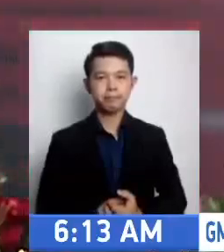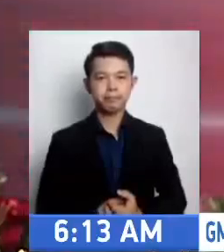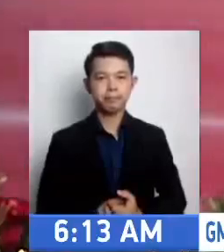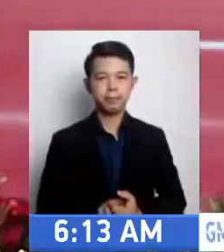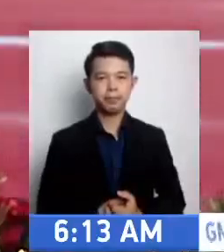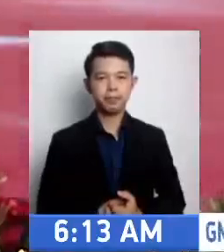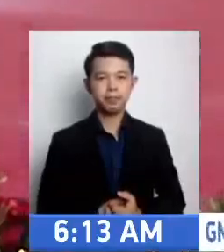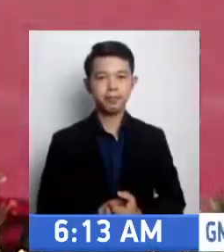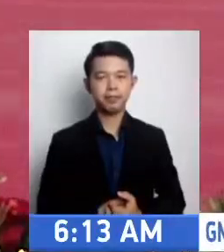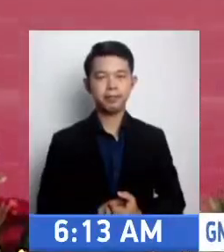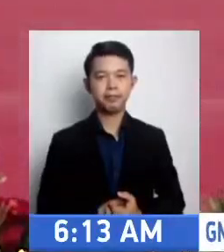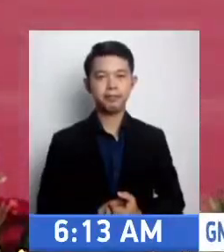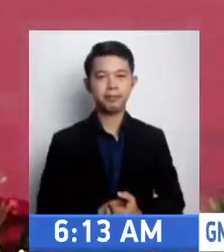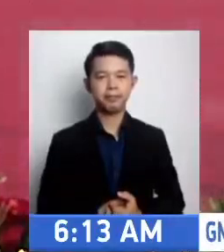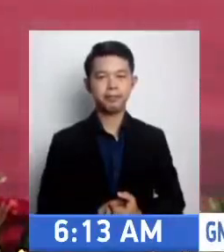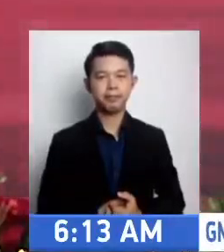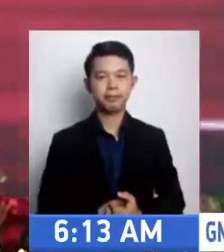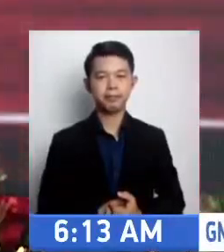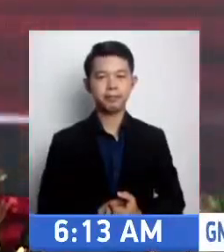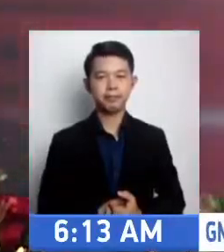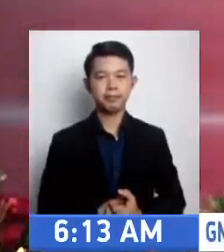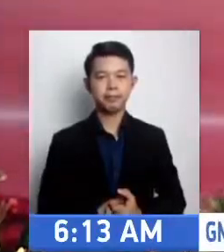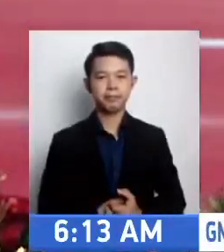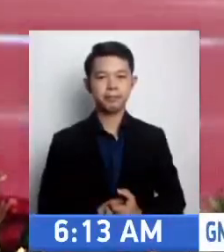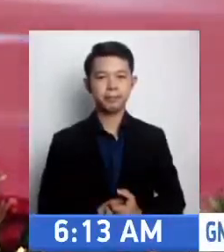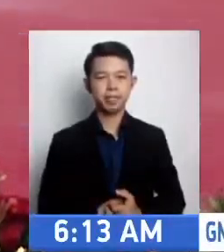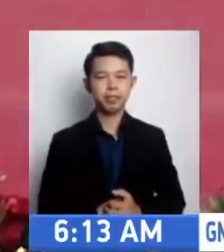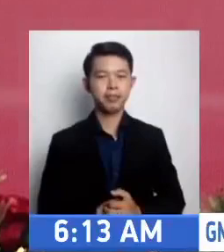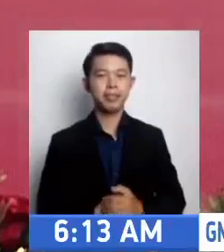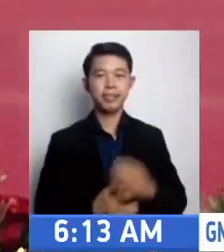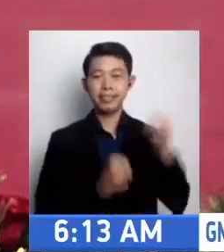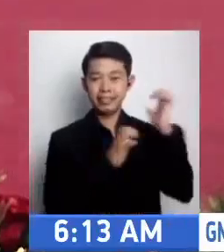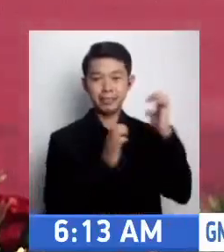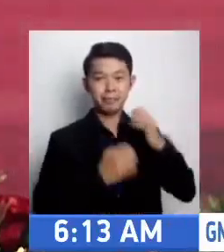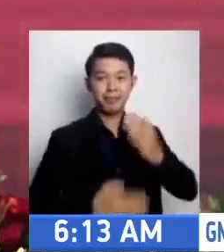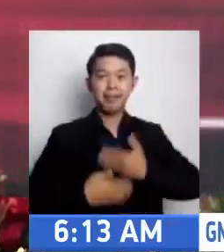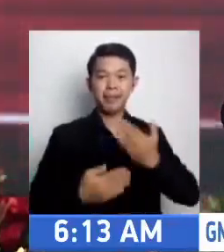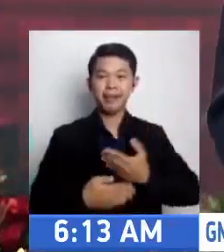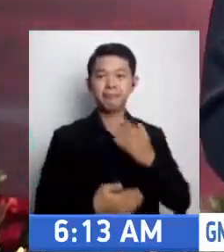Inaasahang magiging merry ang Christmas ng nasa mahigit 200